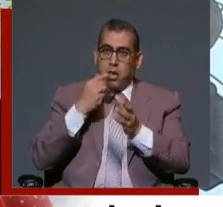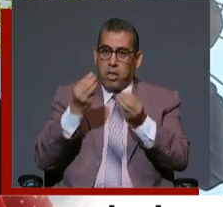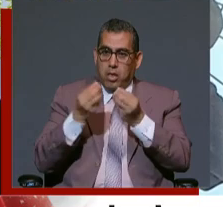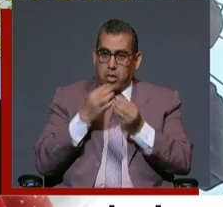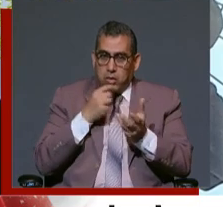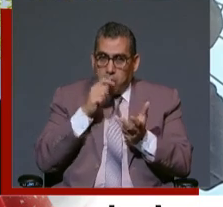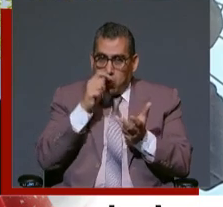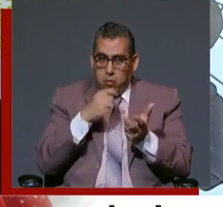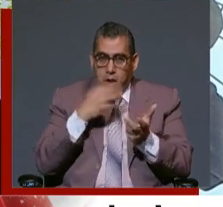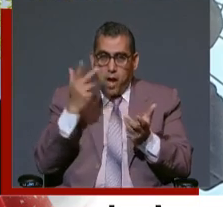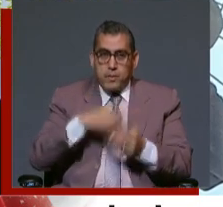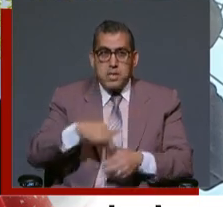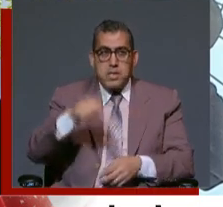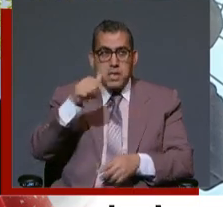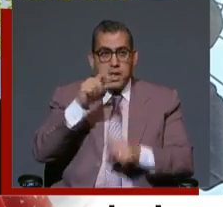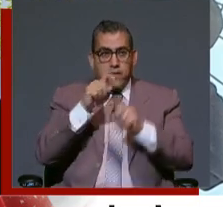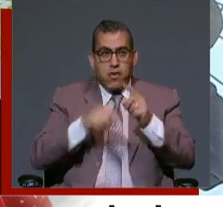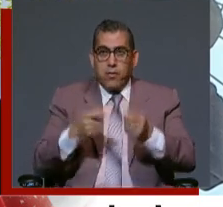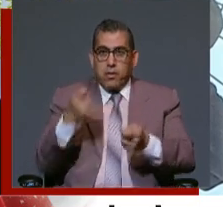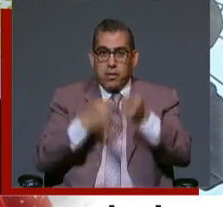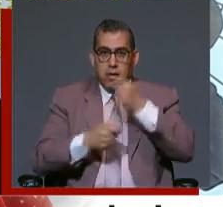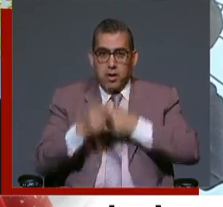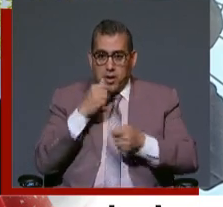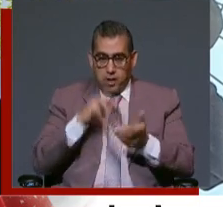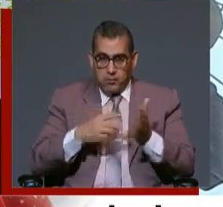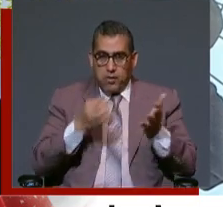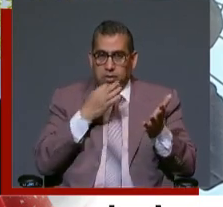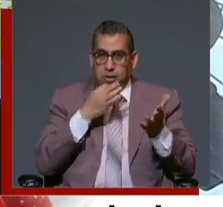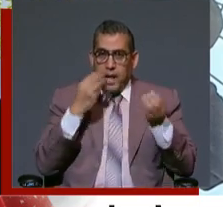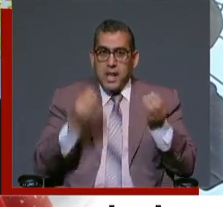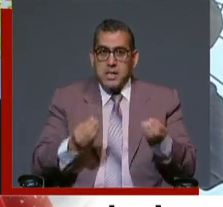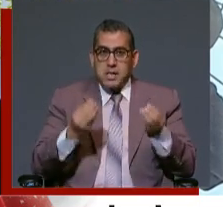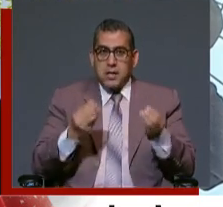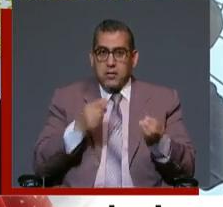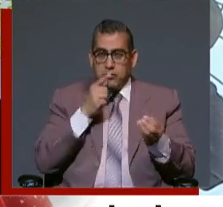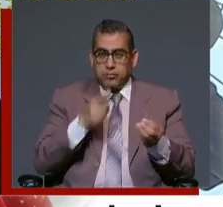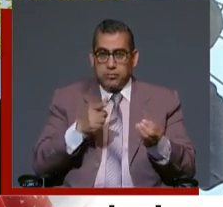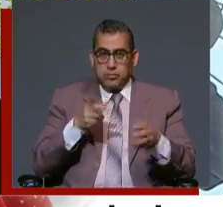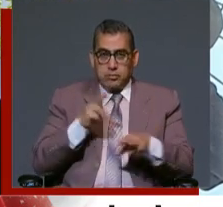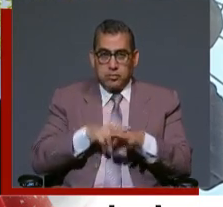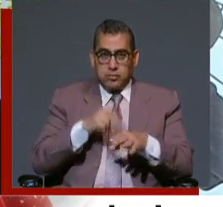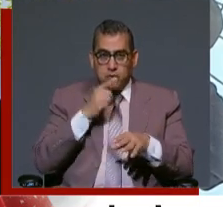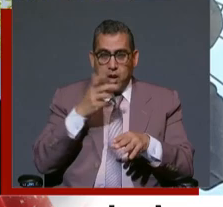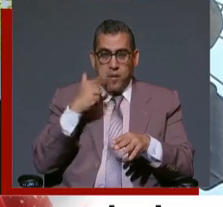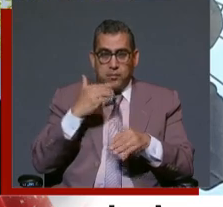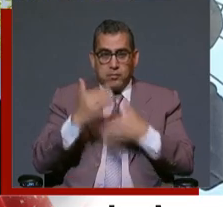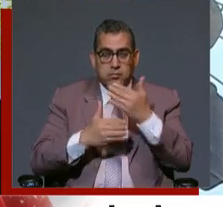يزيد عن 3% من تمويلات المناخ، منها 14%